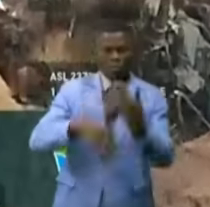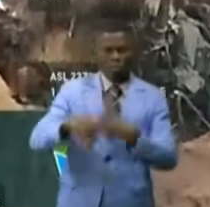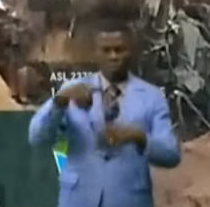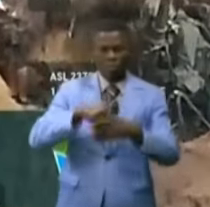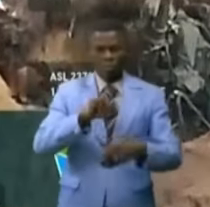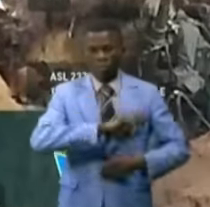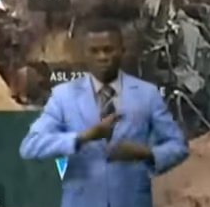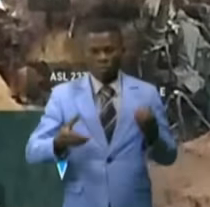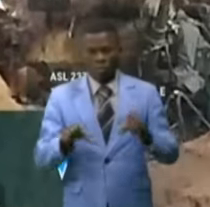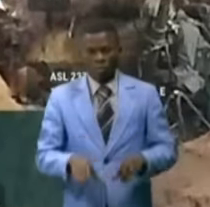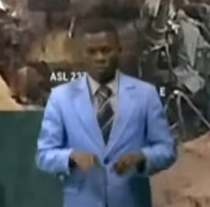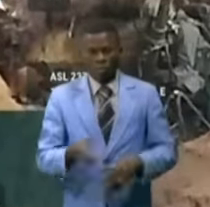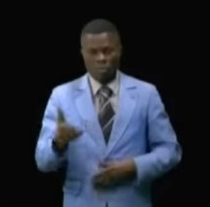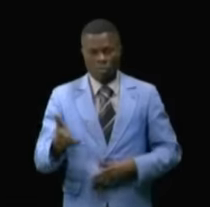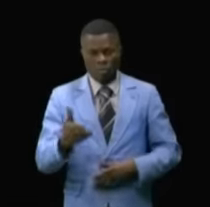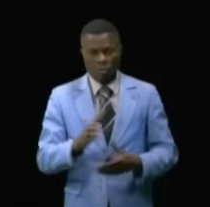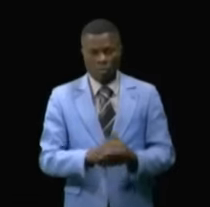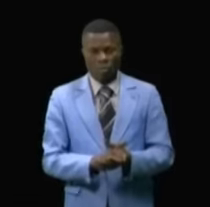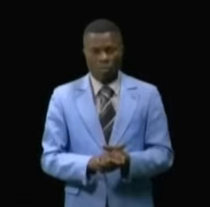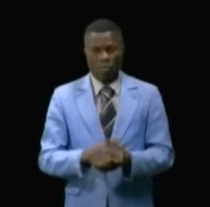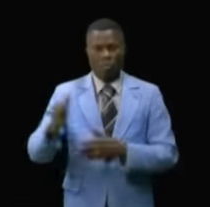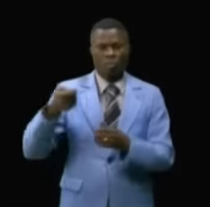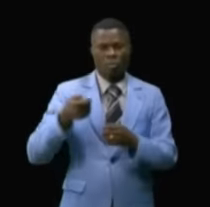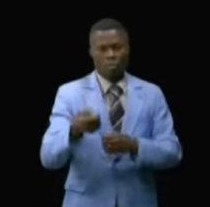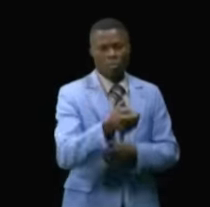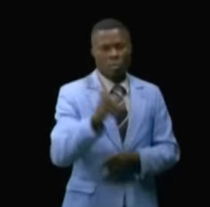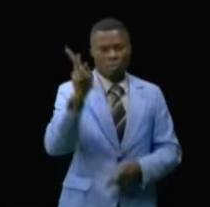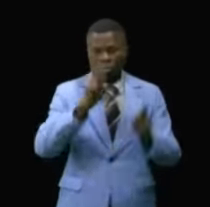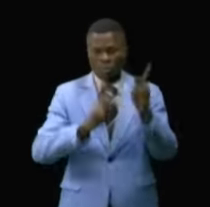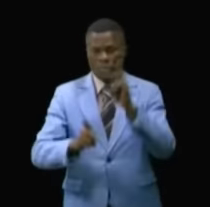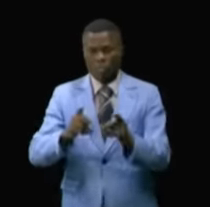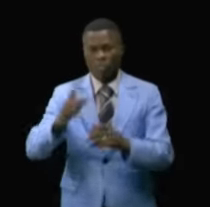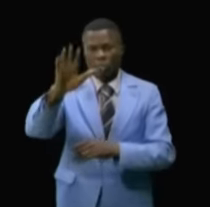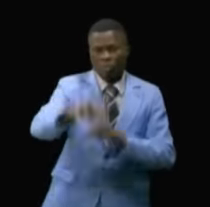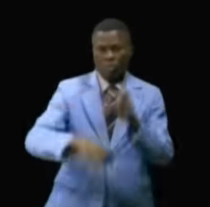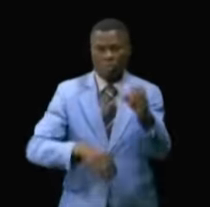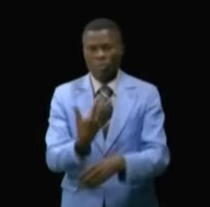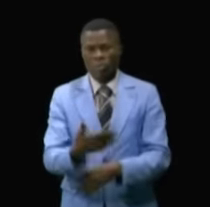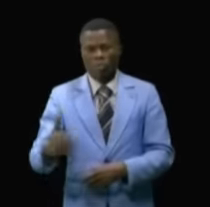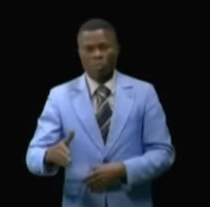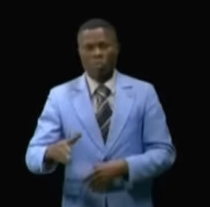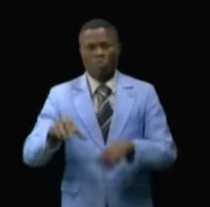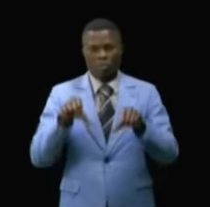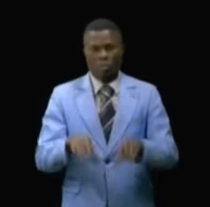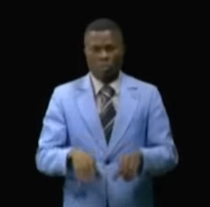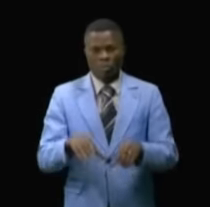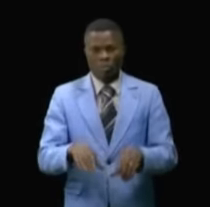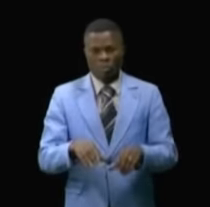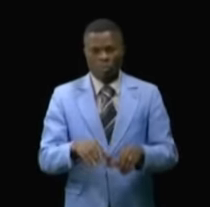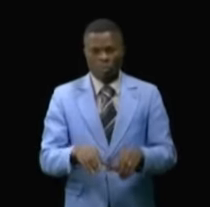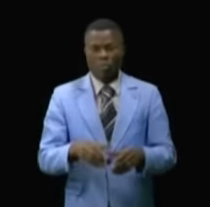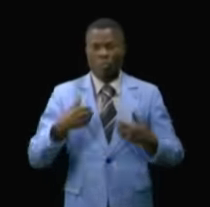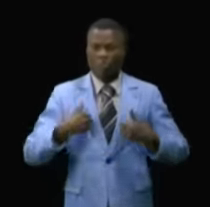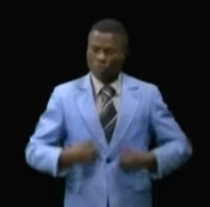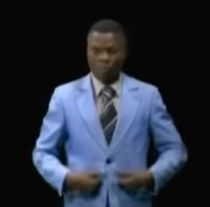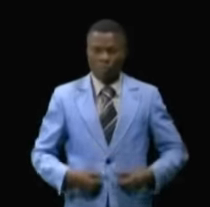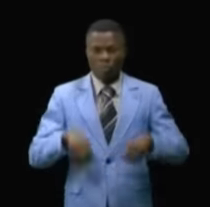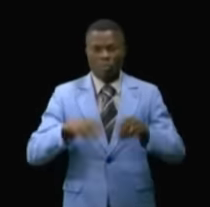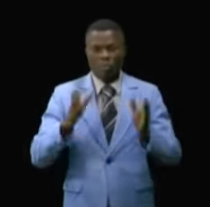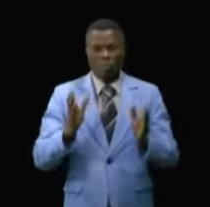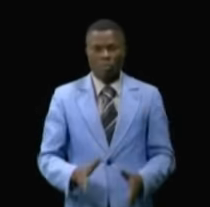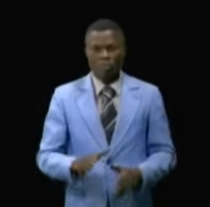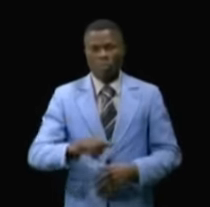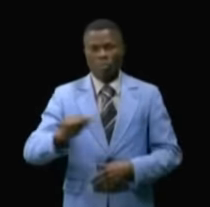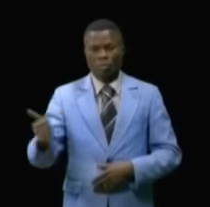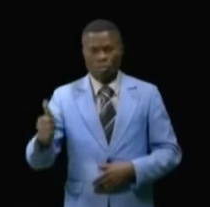République démocratique du Congo. Massacre des populations, pillage des ressources naturelles, c'en est trop. Des Congolais d'un